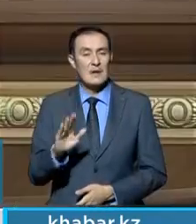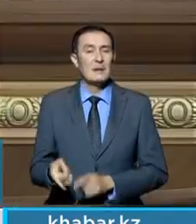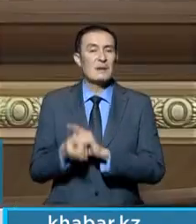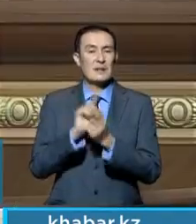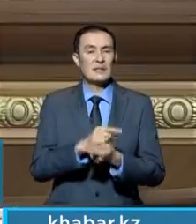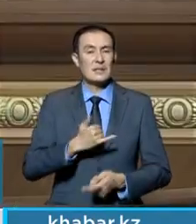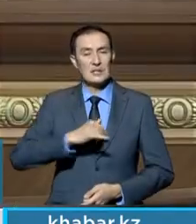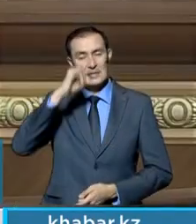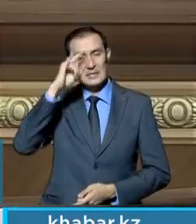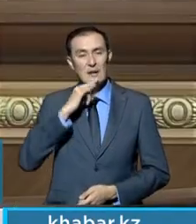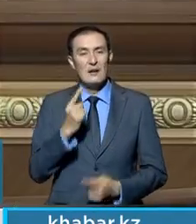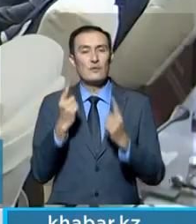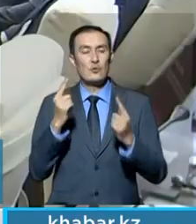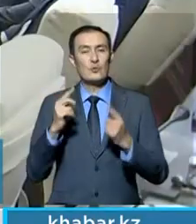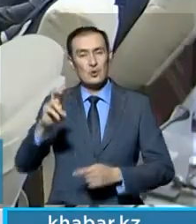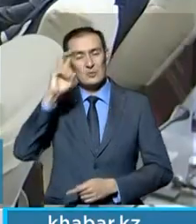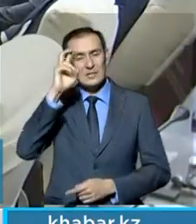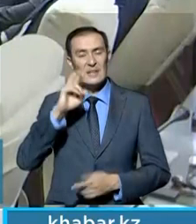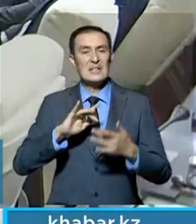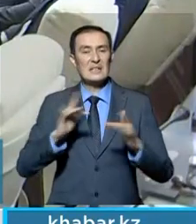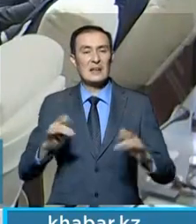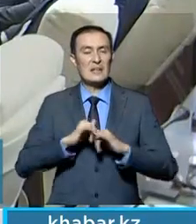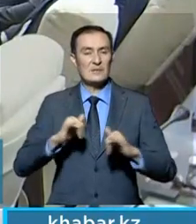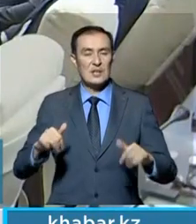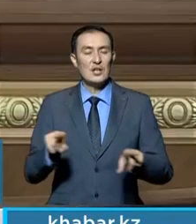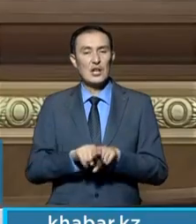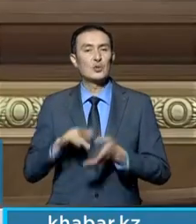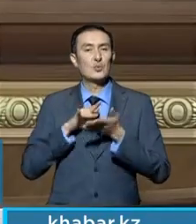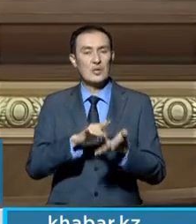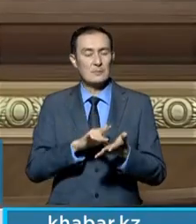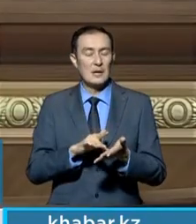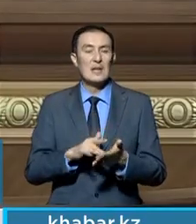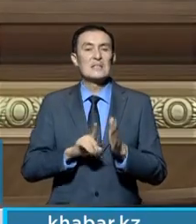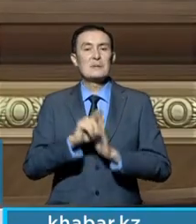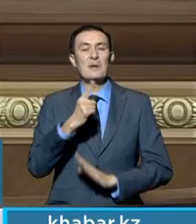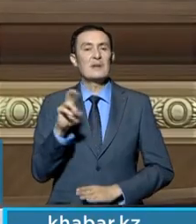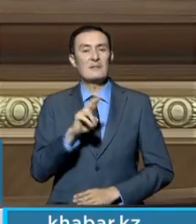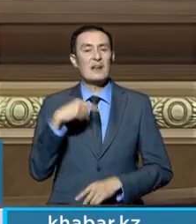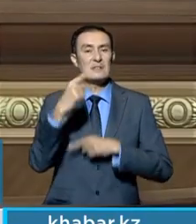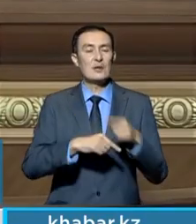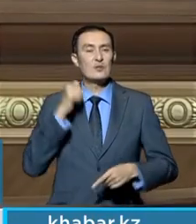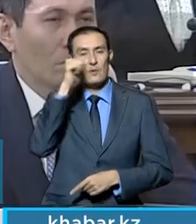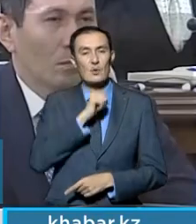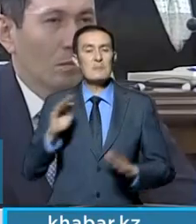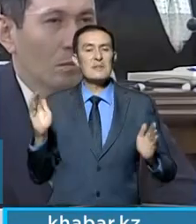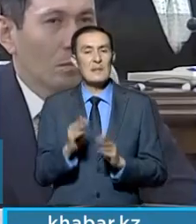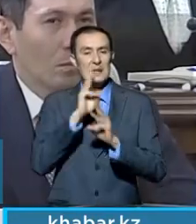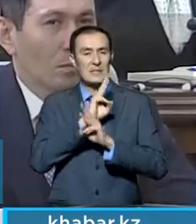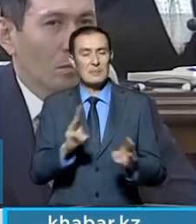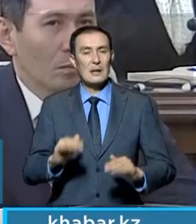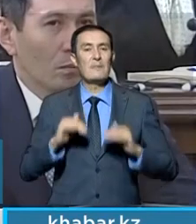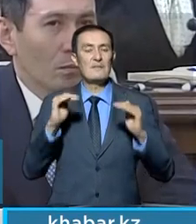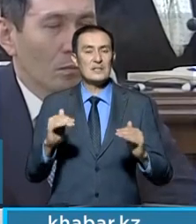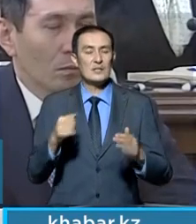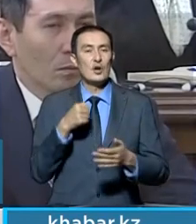превратить Казахстан в IT-державу и развивать туризм. Еще одна важная новость. С 1 января следующего года размер минимальной заработной платы